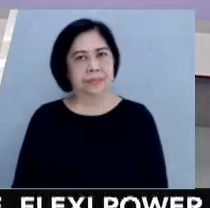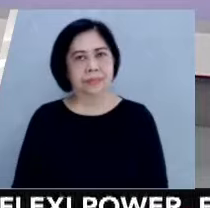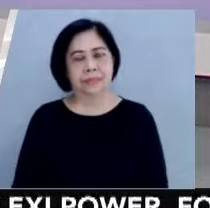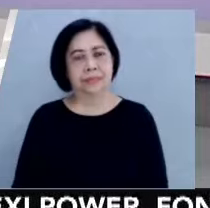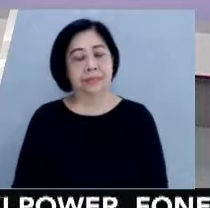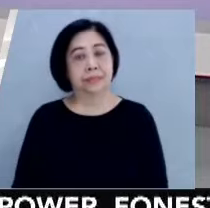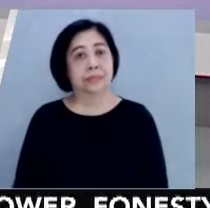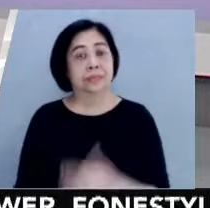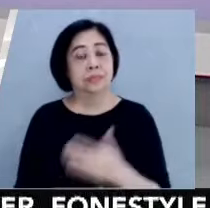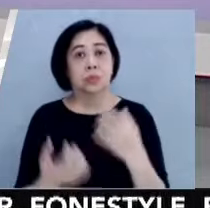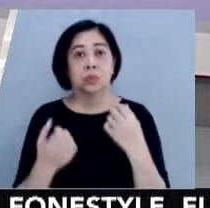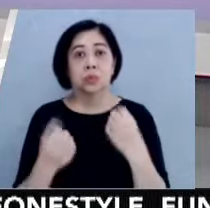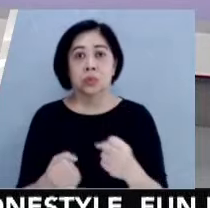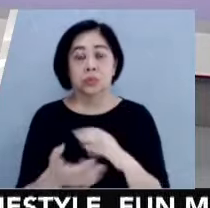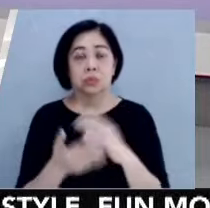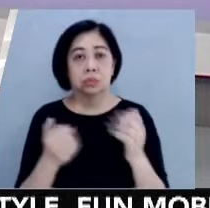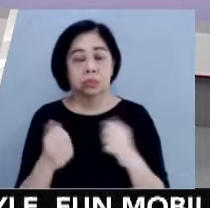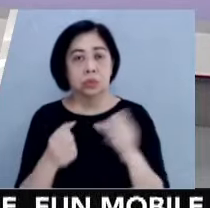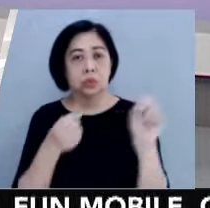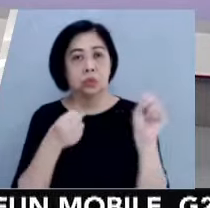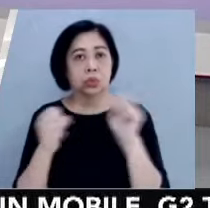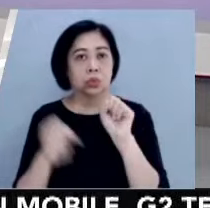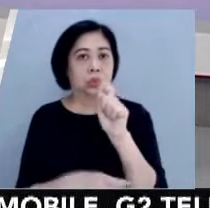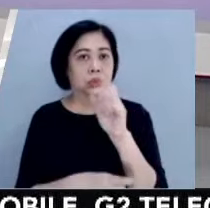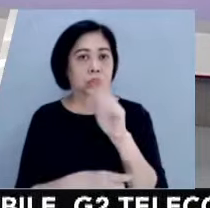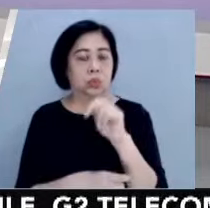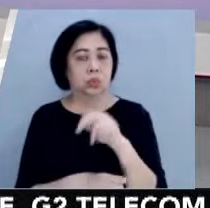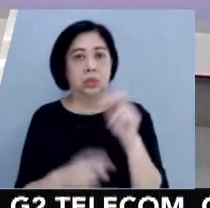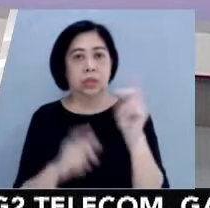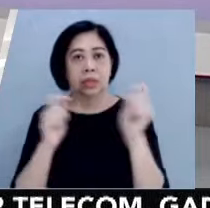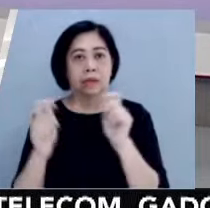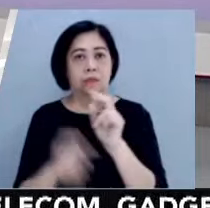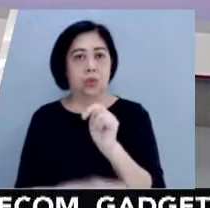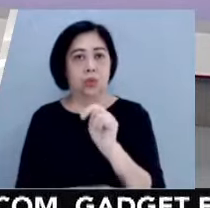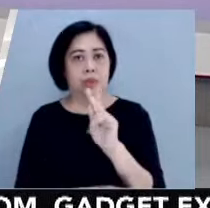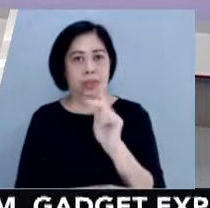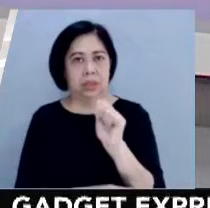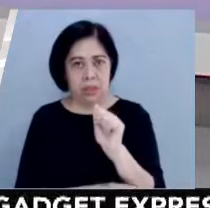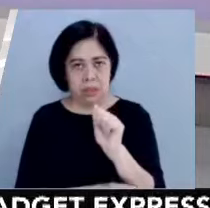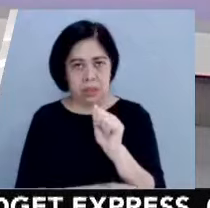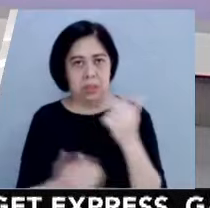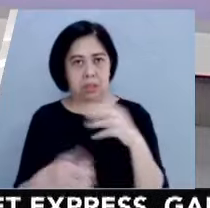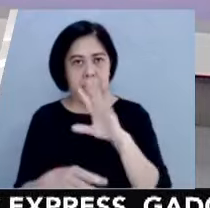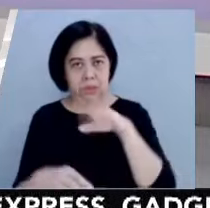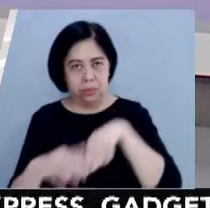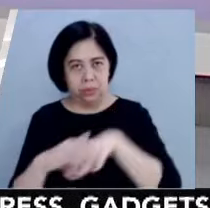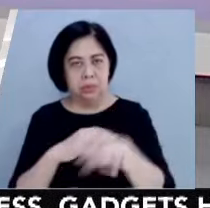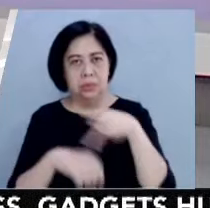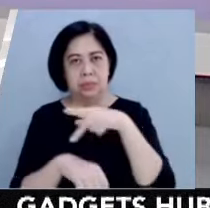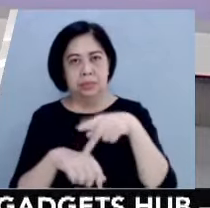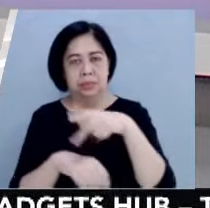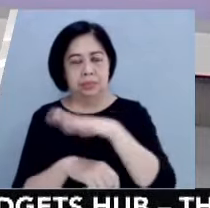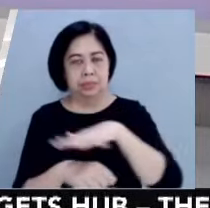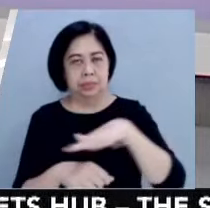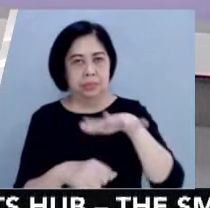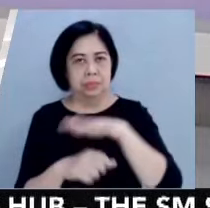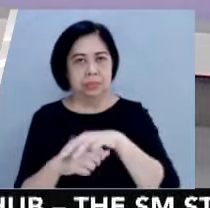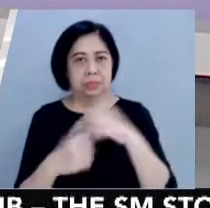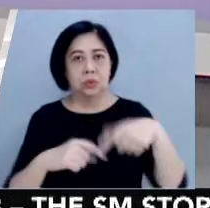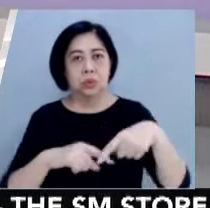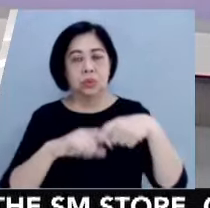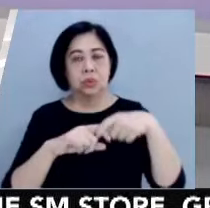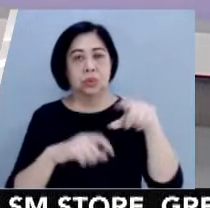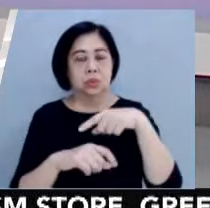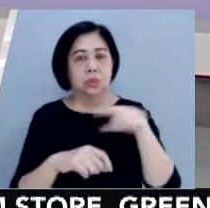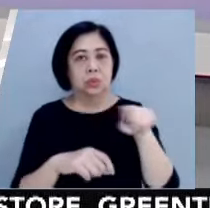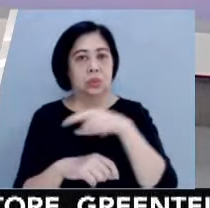Lumakas at naging tropical storm na ang bagyong Nika na nasa loob ng Philippine Area of Responsibility. Dahil sa bagyo, sinuspindi na ng Philippine Coast Guard